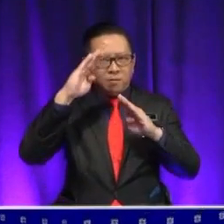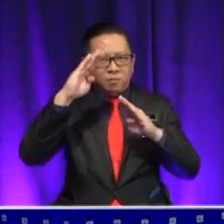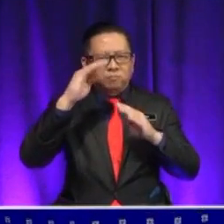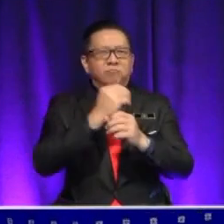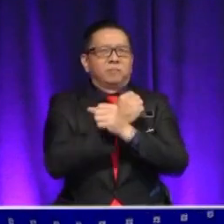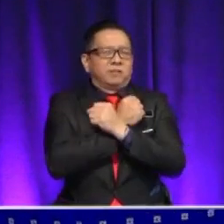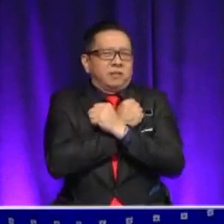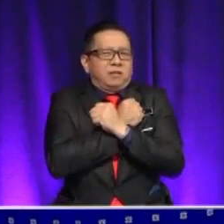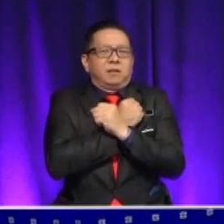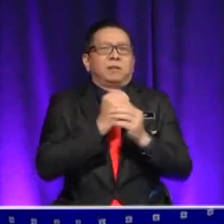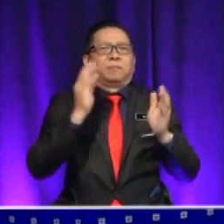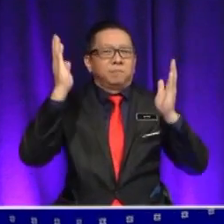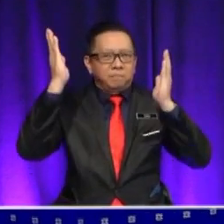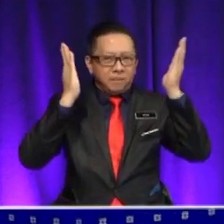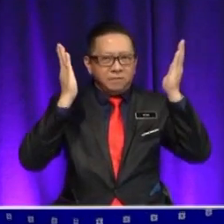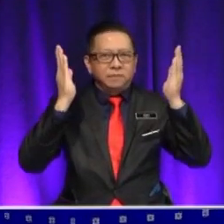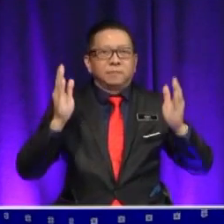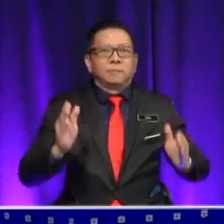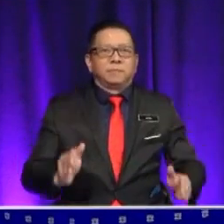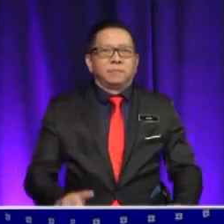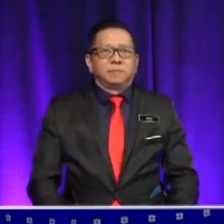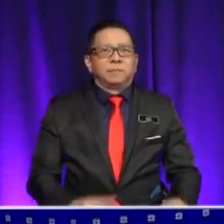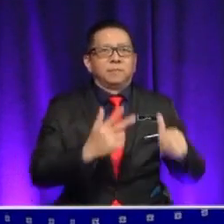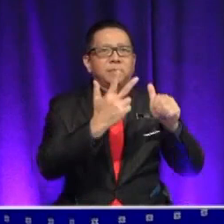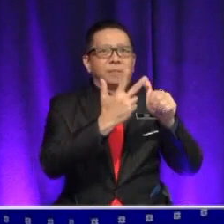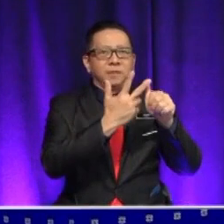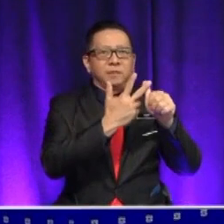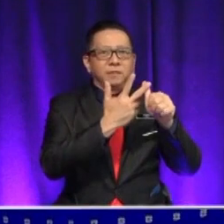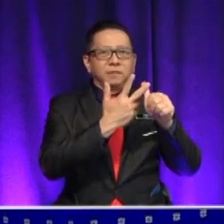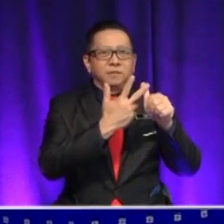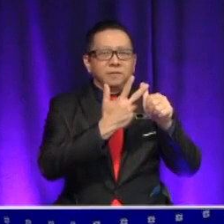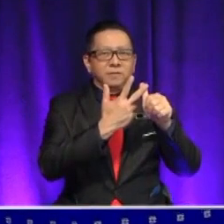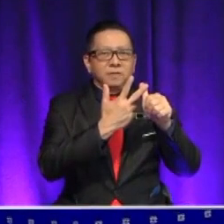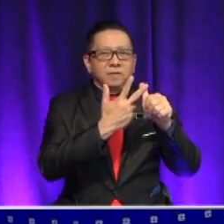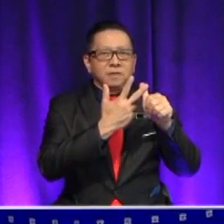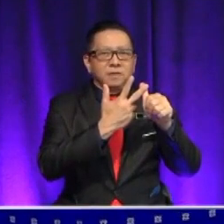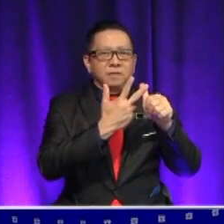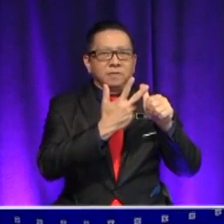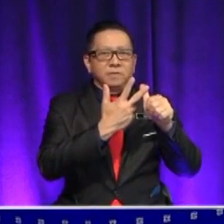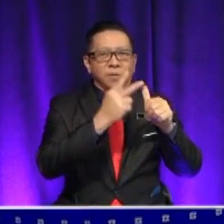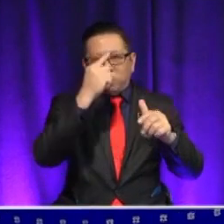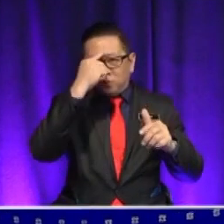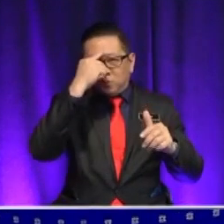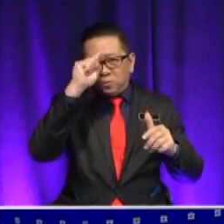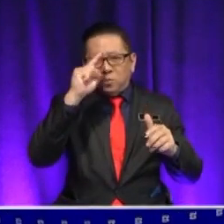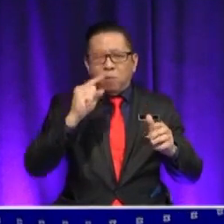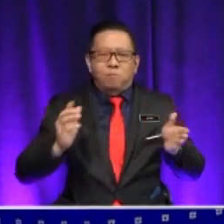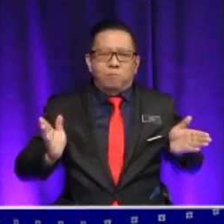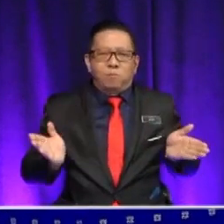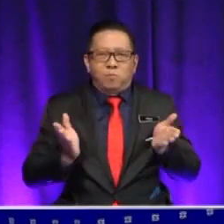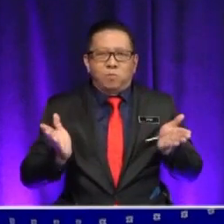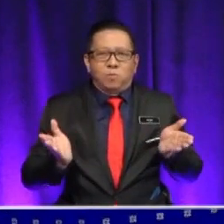yang cintakan tanah air. Seterusnya kita ada yang ketiga. Okey, iaitu memupuk